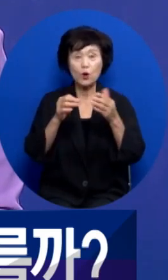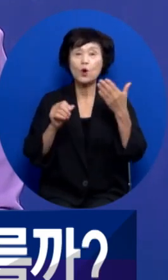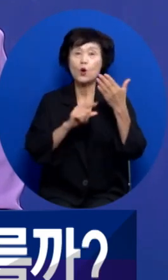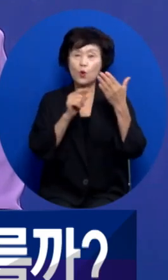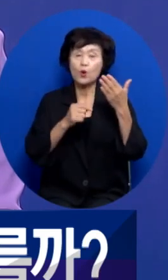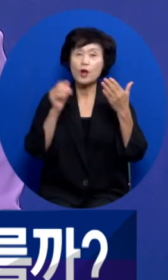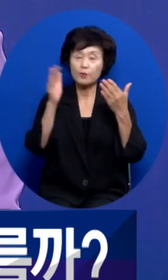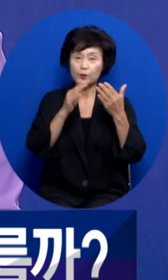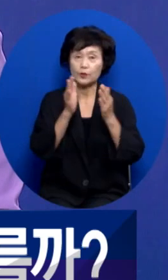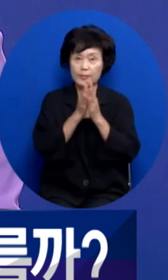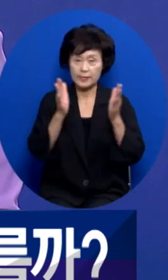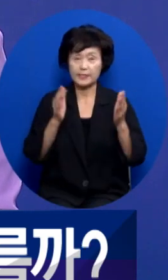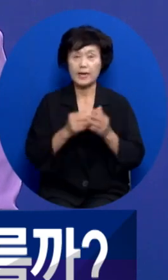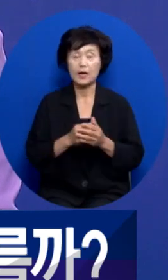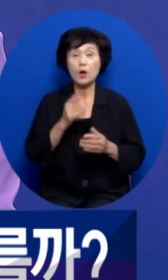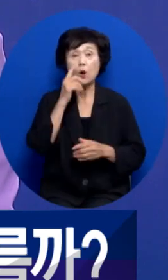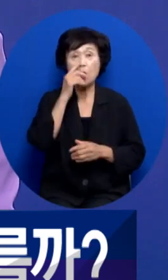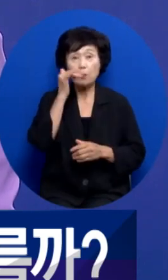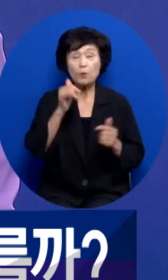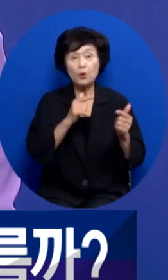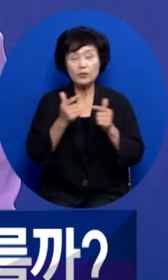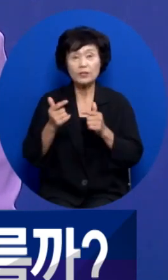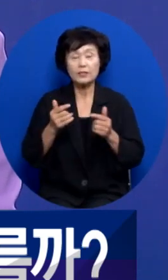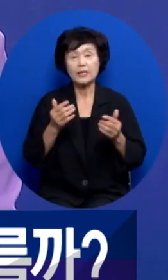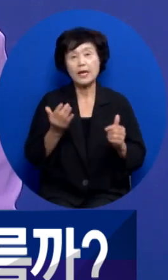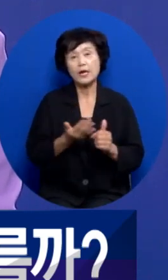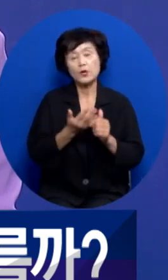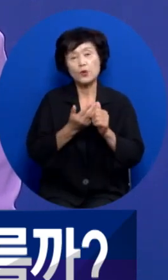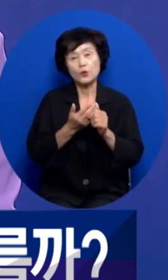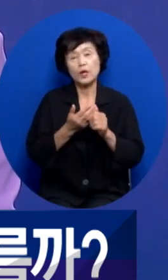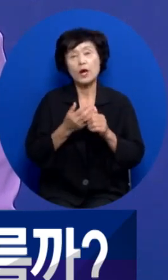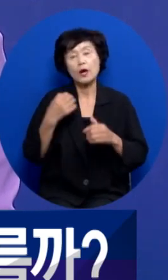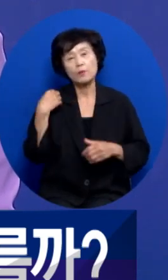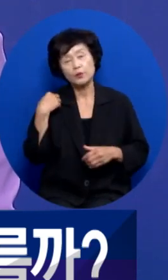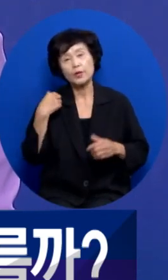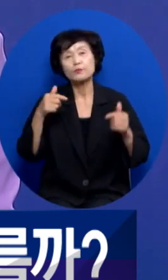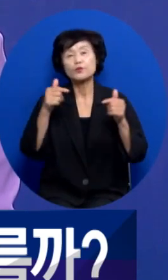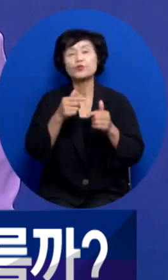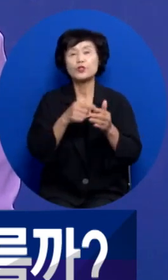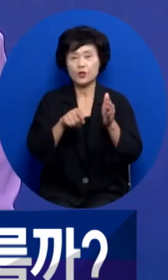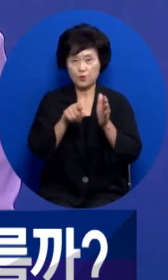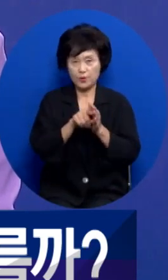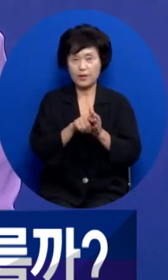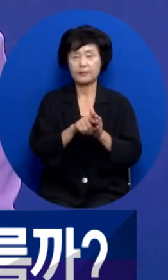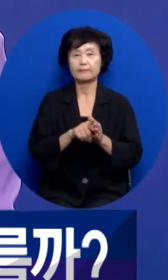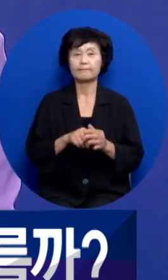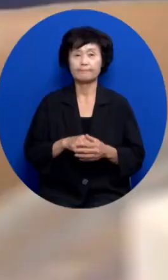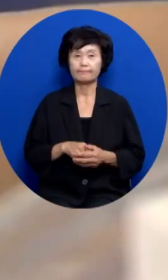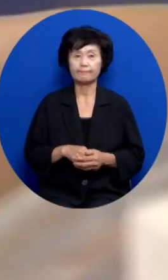나섭니다. 부모의 양육 부담을 줄이고 저출생 문제를 해결하기 위해서입니다. 김인혜 기자입니다.